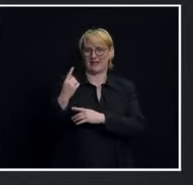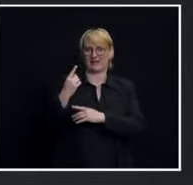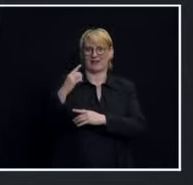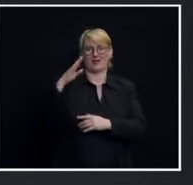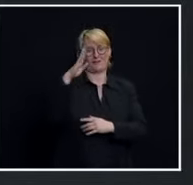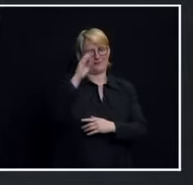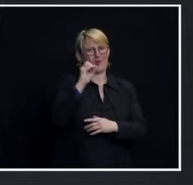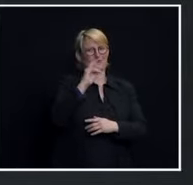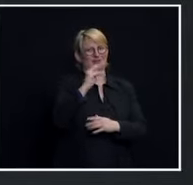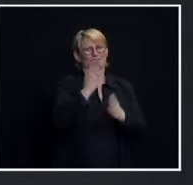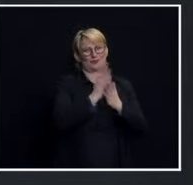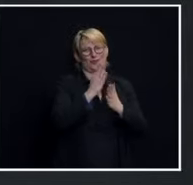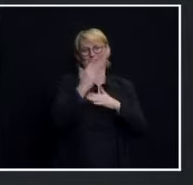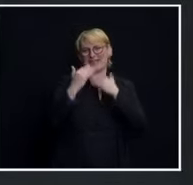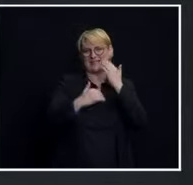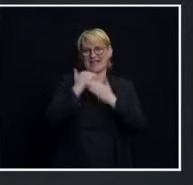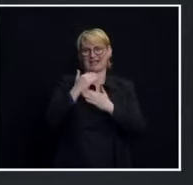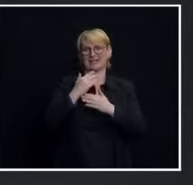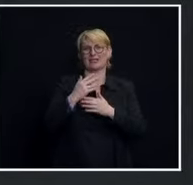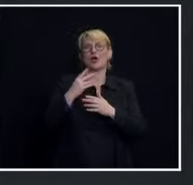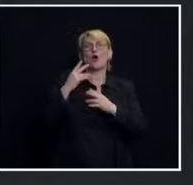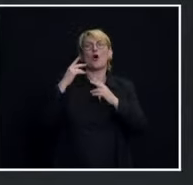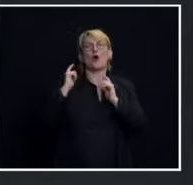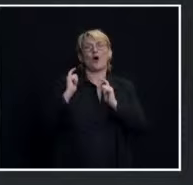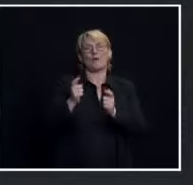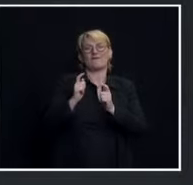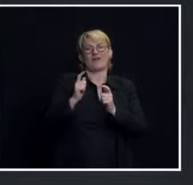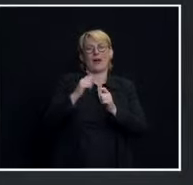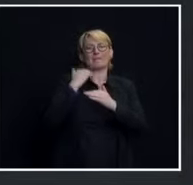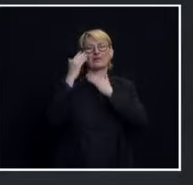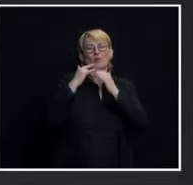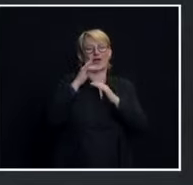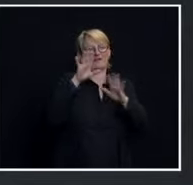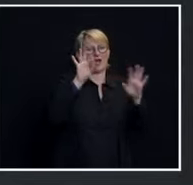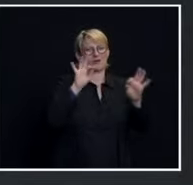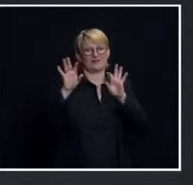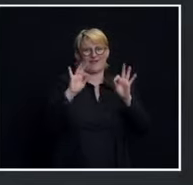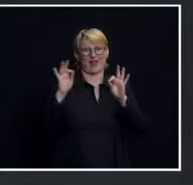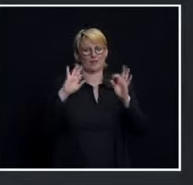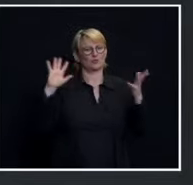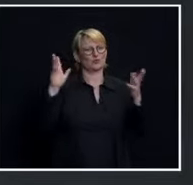Bönte hat das schon erzählt, die Opferbiografien ausgewählt und zusammengestellt.